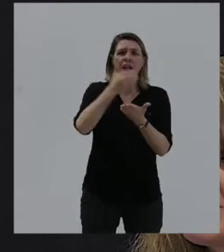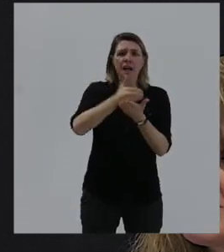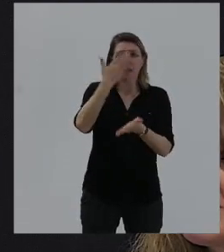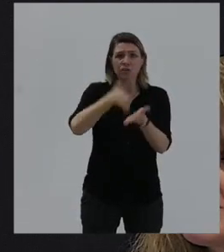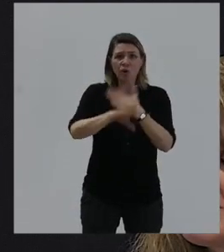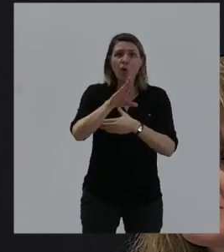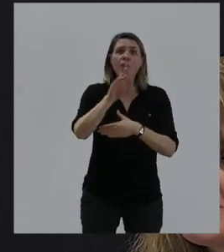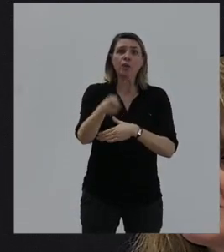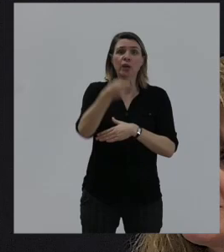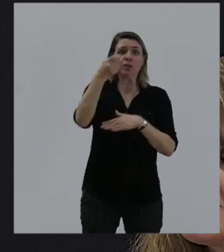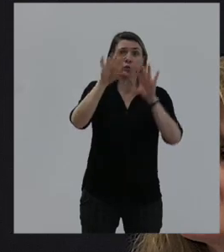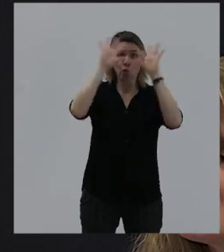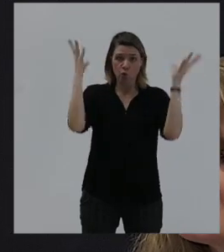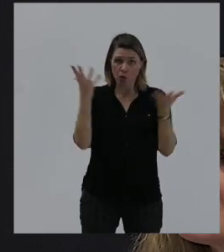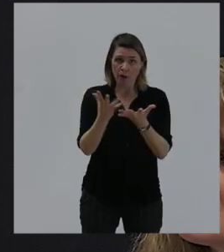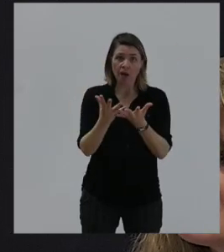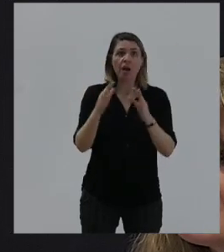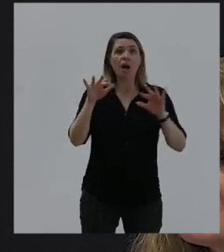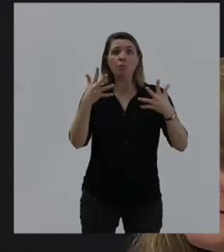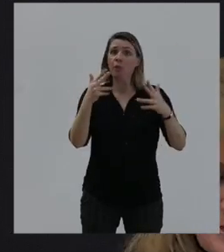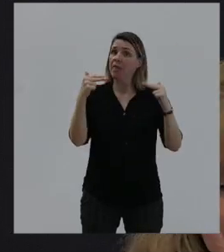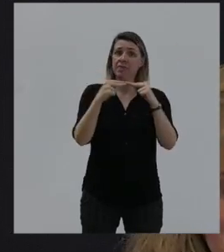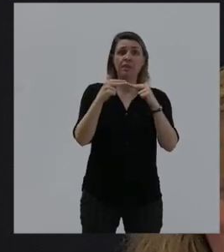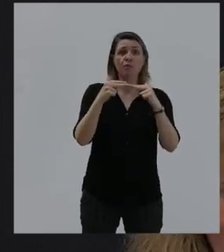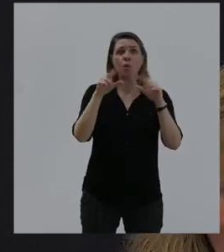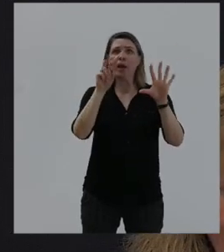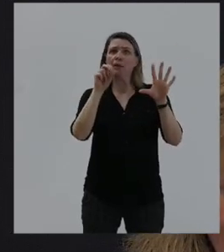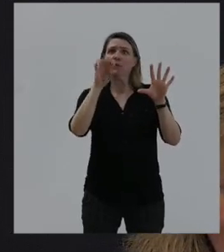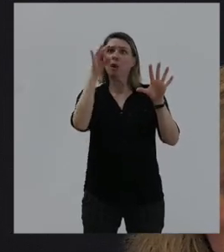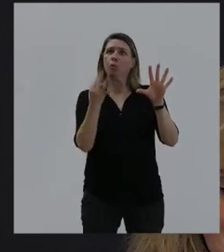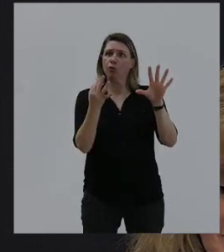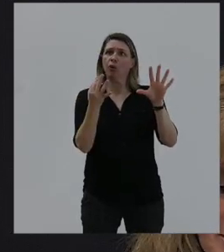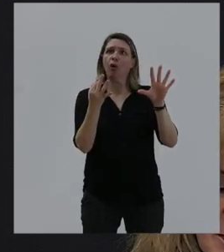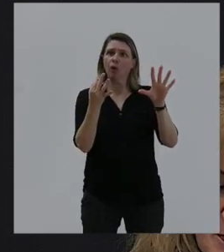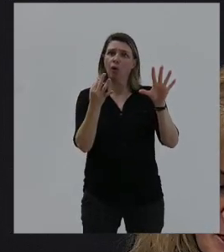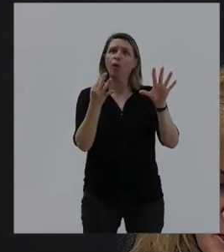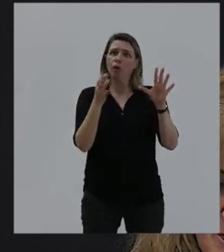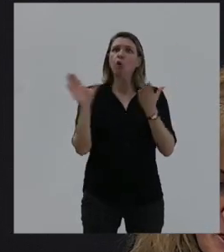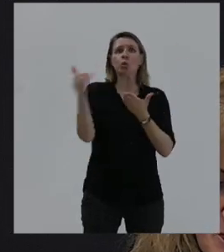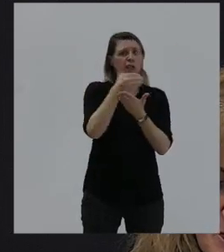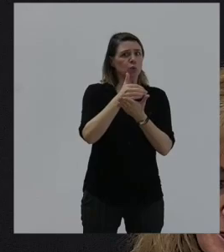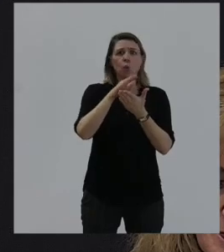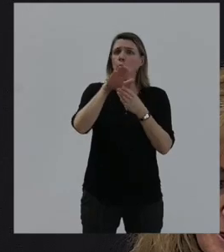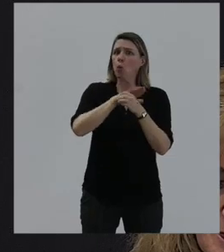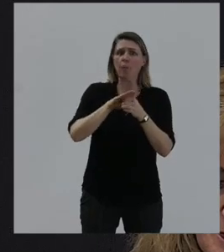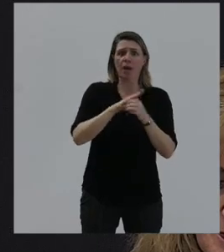dotation globale, nous en sommes à peu près au même niveau, 80% de la dotation globale. Bon,